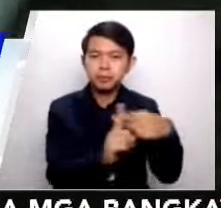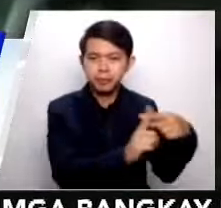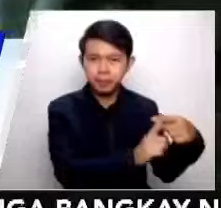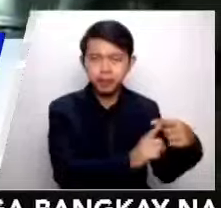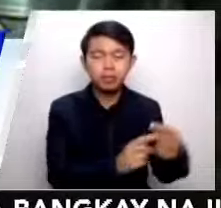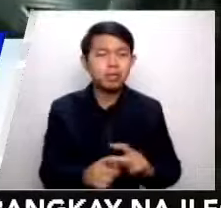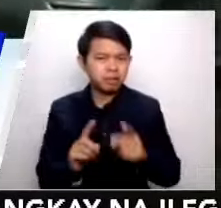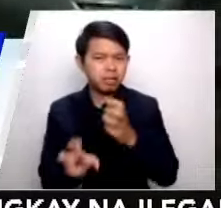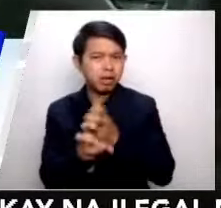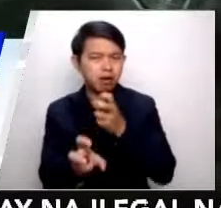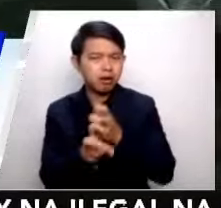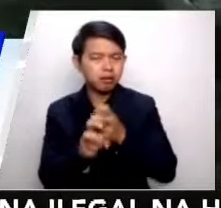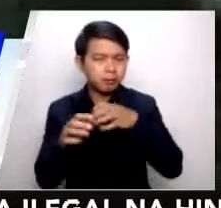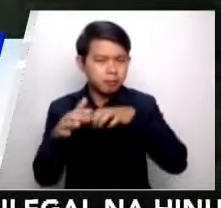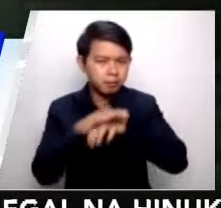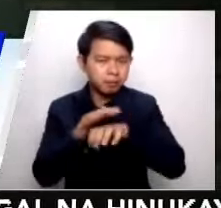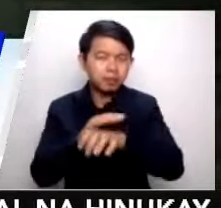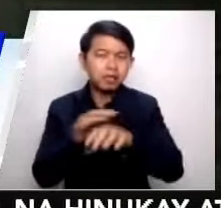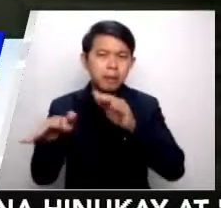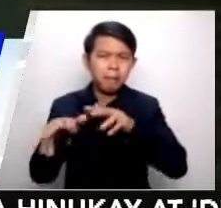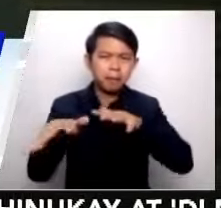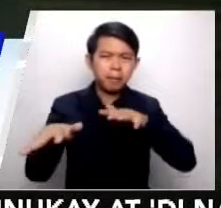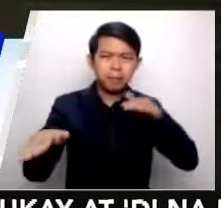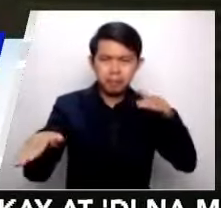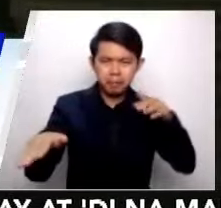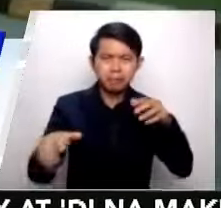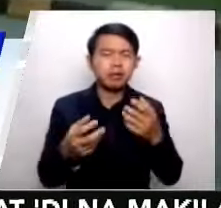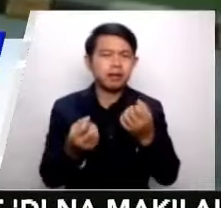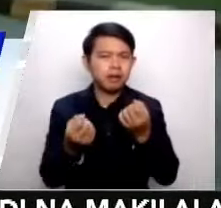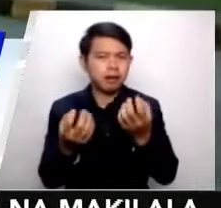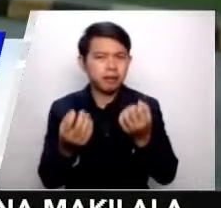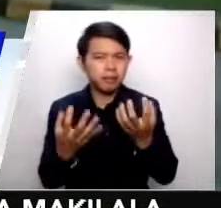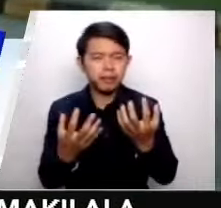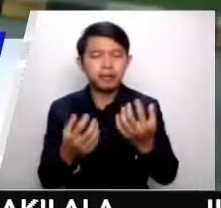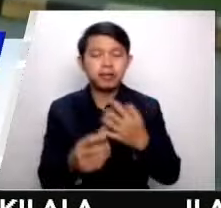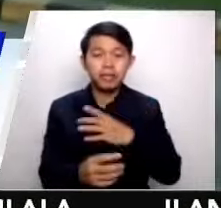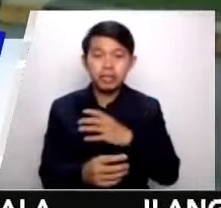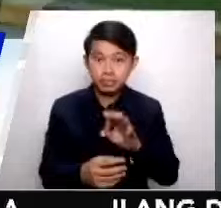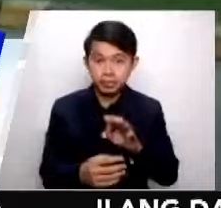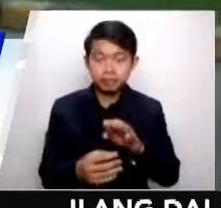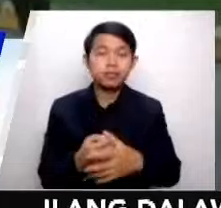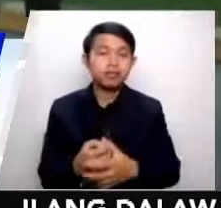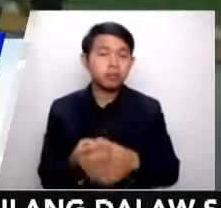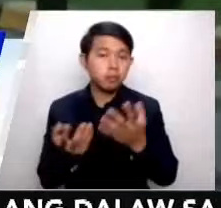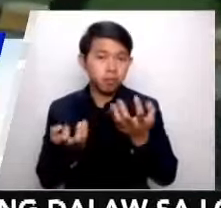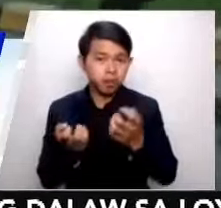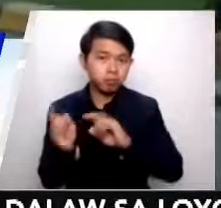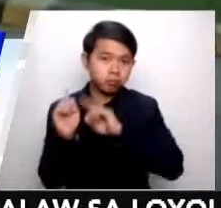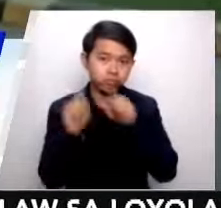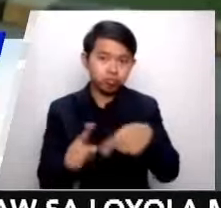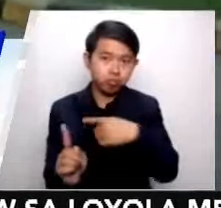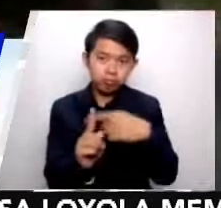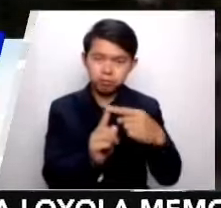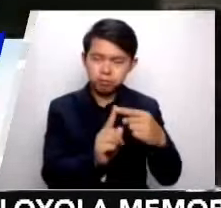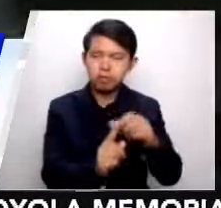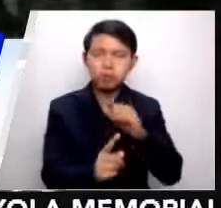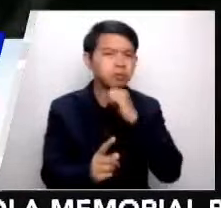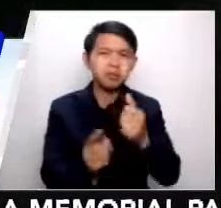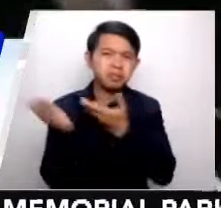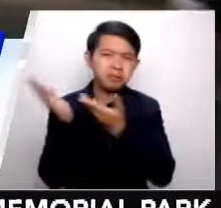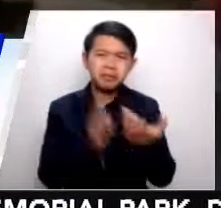nila sa mga dalaw na nakatira malapit lang sa Memorial Park, huwag nang magdala ng sasakyan. Samot-sari rin ang mga nagtitinda